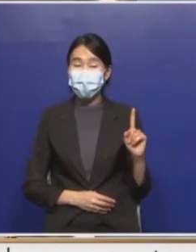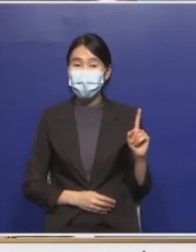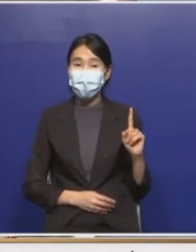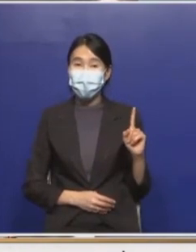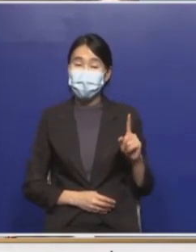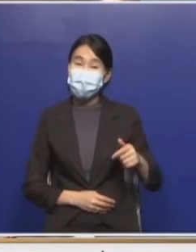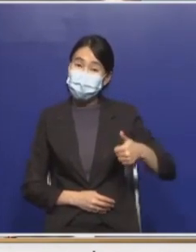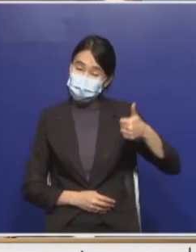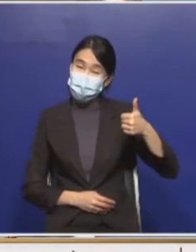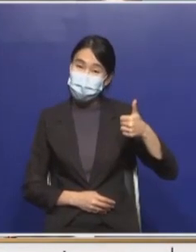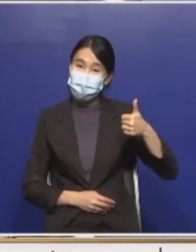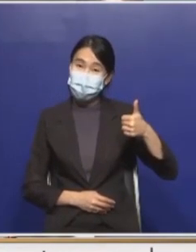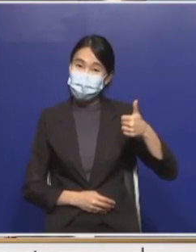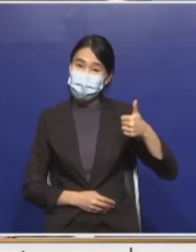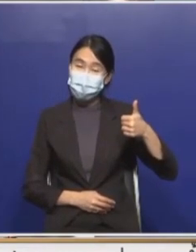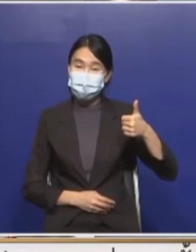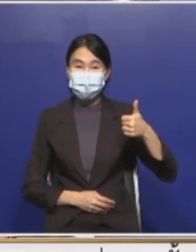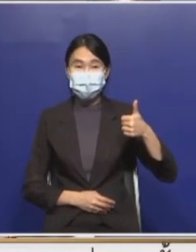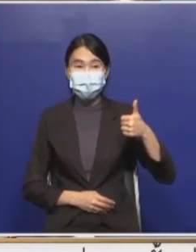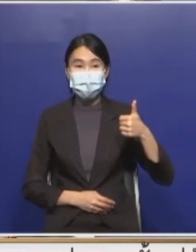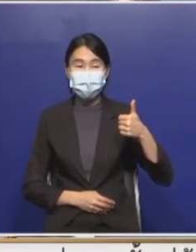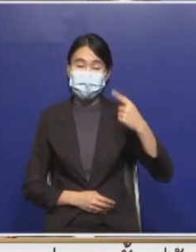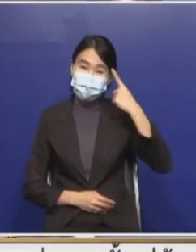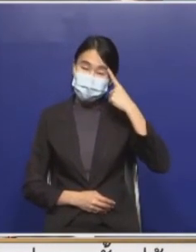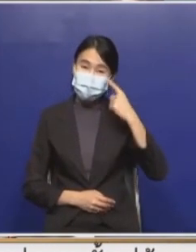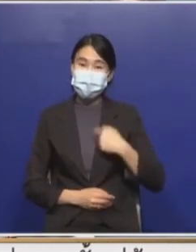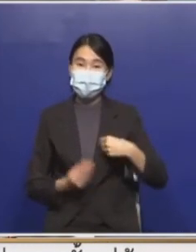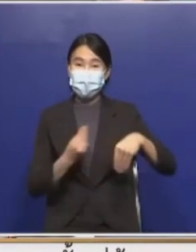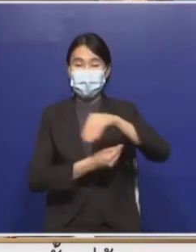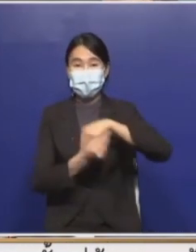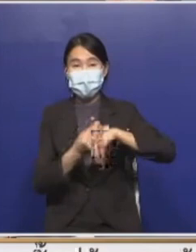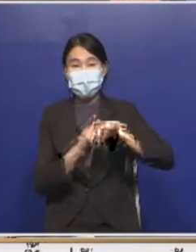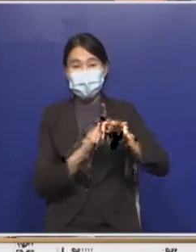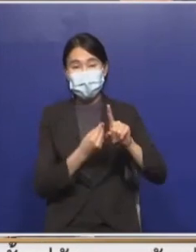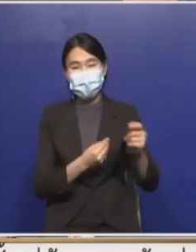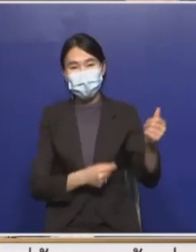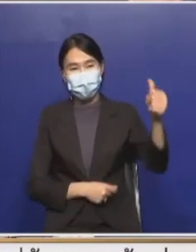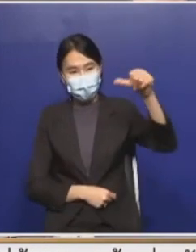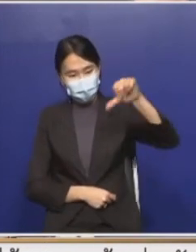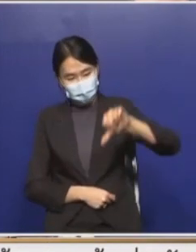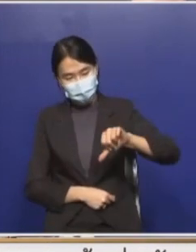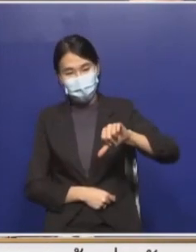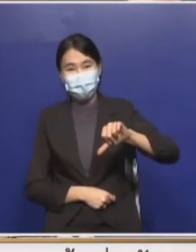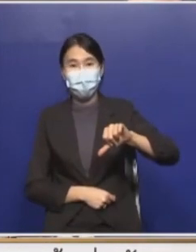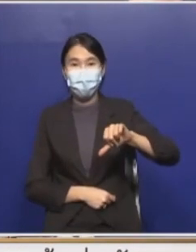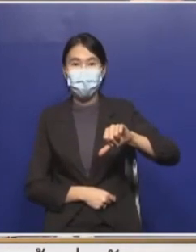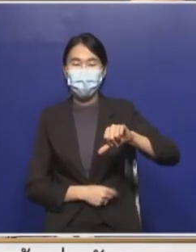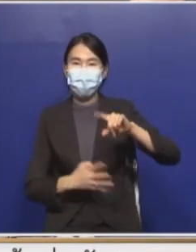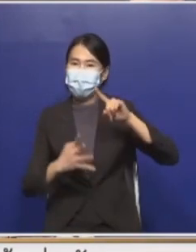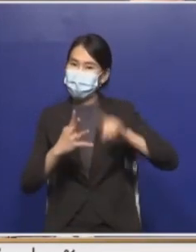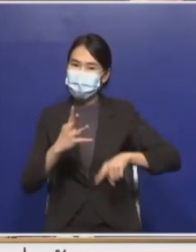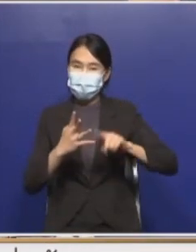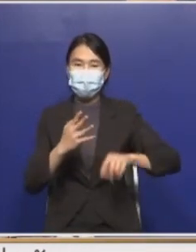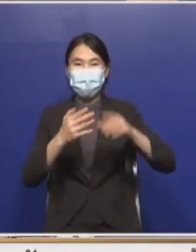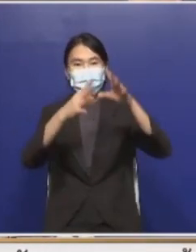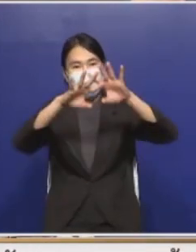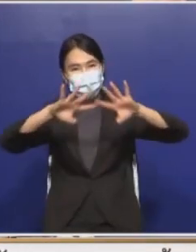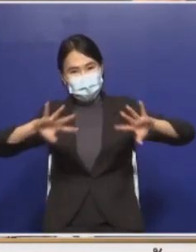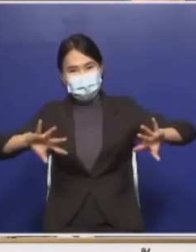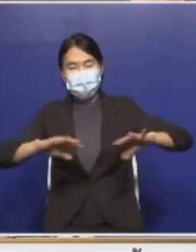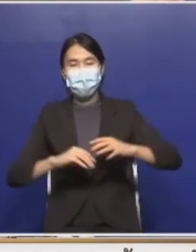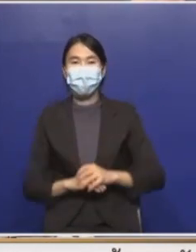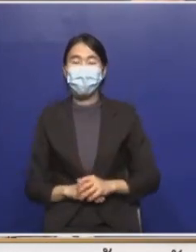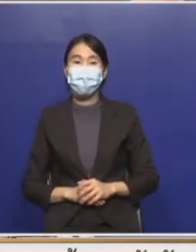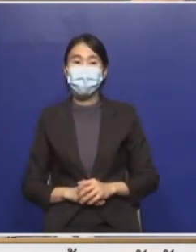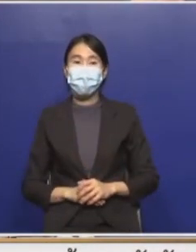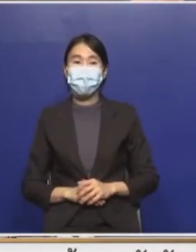ดีเยี่ยมเศรษฐกิจตกต่ำเป็นอันดับสุดท้ายของอาเซียนถ้า